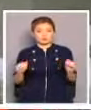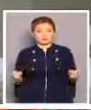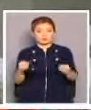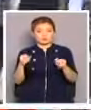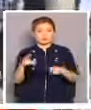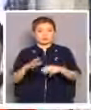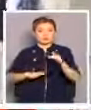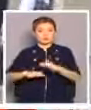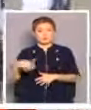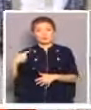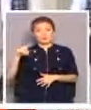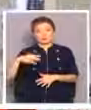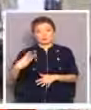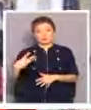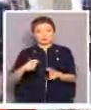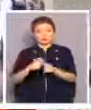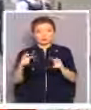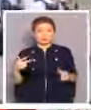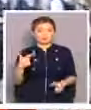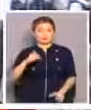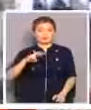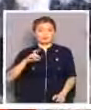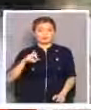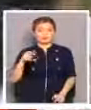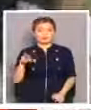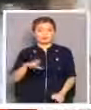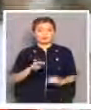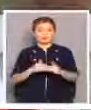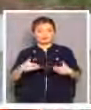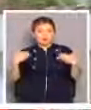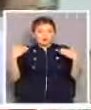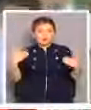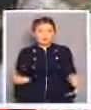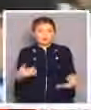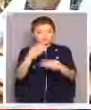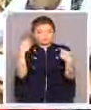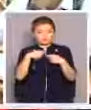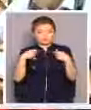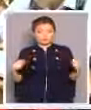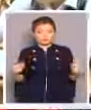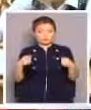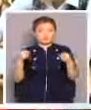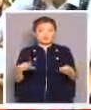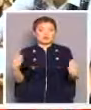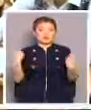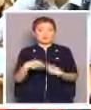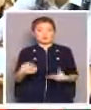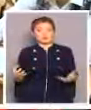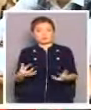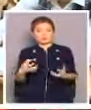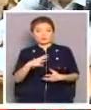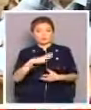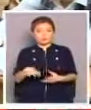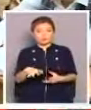арналған мамандандырылған нөмірі 30-шы мектеп гимназиясының оқушылары. Ұзын көйлекпен орамал таққан бұл шәкірттер арнайы киім үлгісін сақтамаған